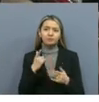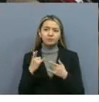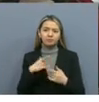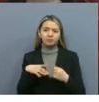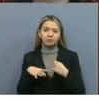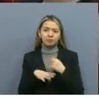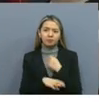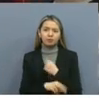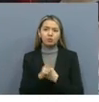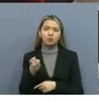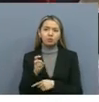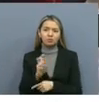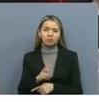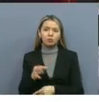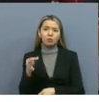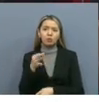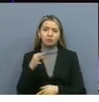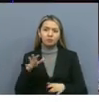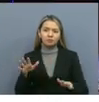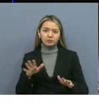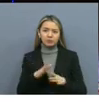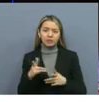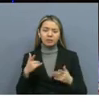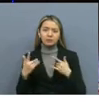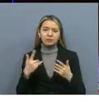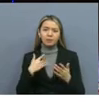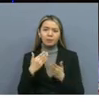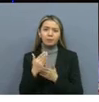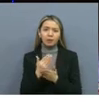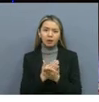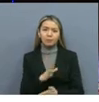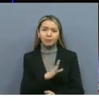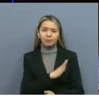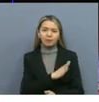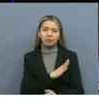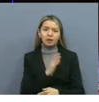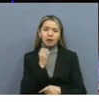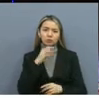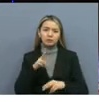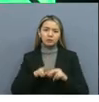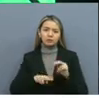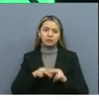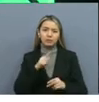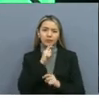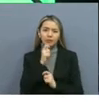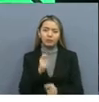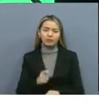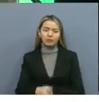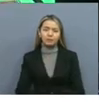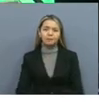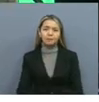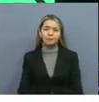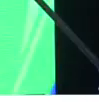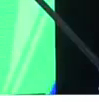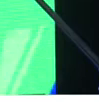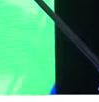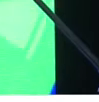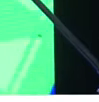рәсімінде келгендерге өңір өнерпаздары концерттік бағдарламалар арқылы көтеріңкі көңіл күй сыйлады. Байболат Ерқанат, Сабыр